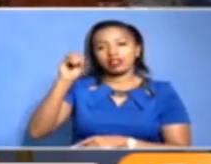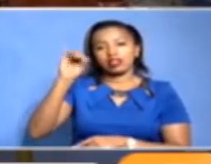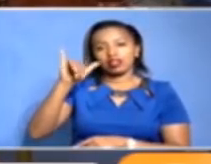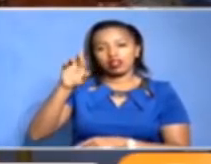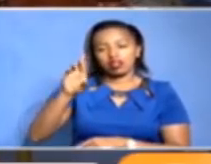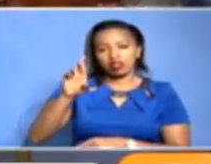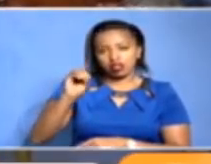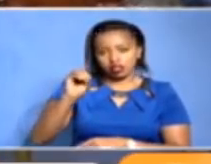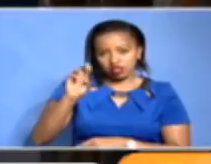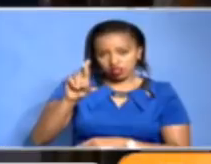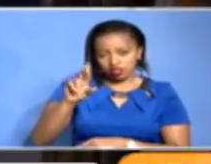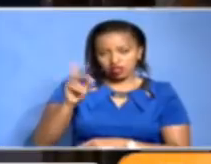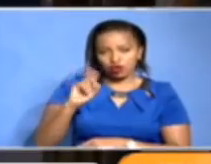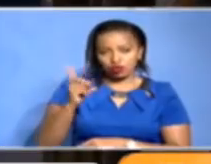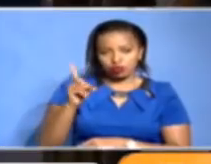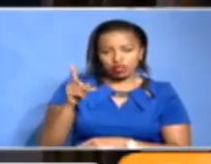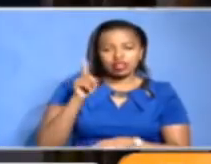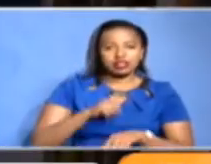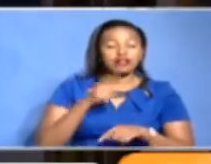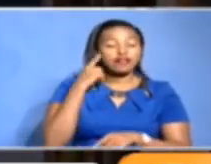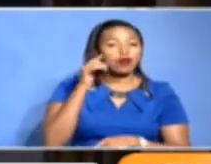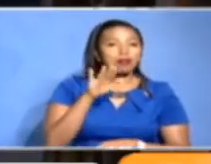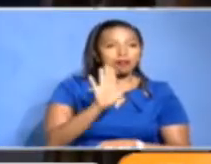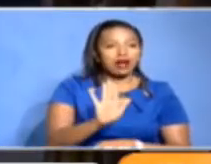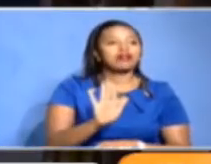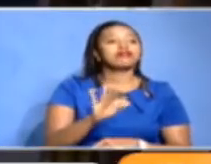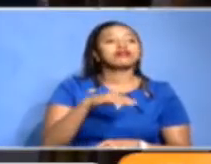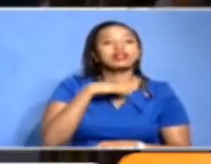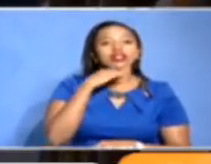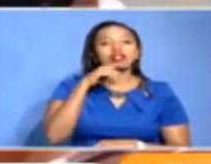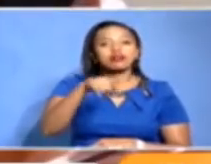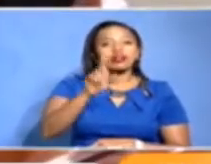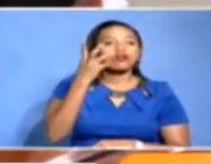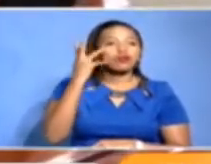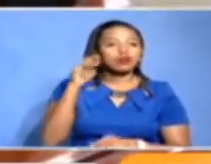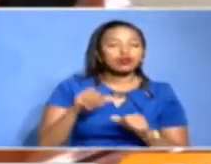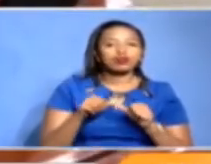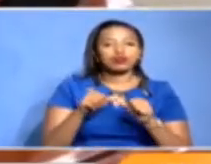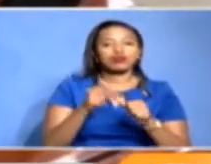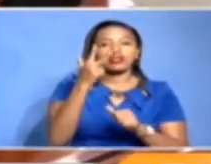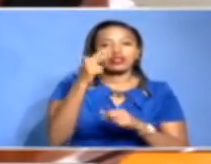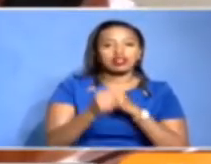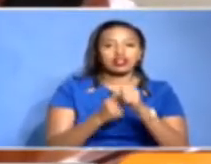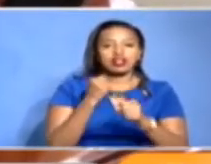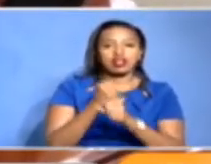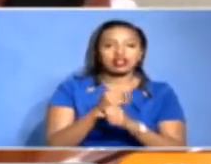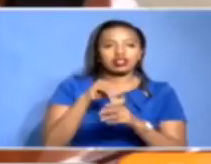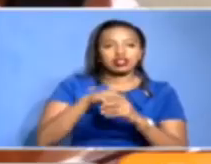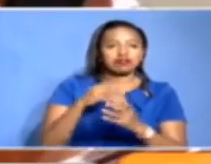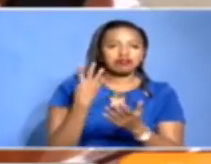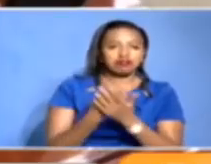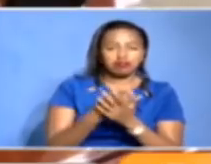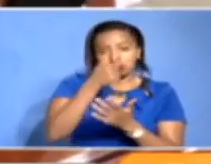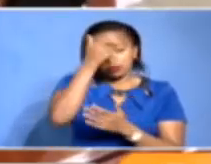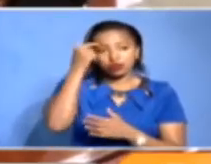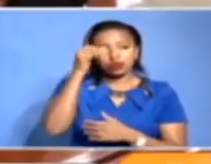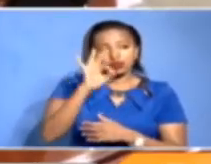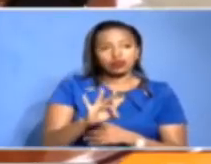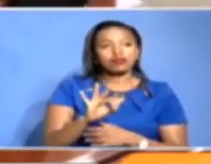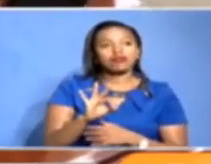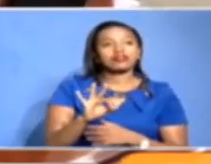Wakati wa kifo chake, Gakuo alikuwa na hudumu kifungo cha miaka 3 gerezani kufuatia kesi ya ufisadi dhidi yake na washukiwa